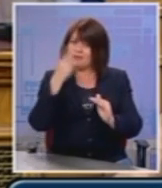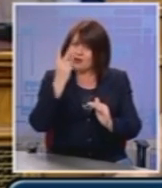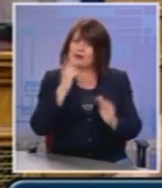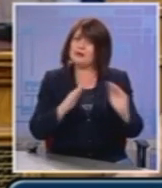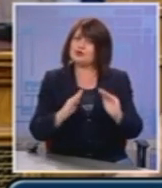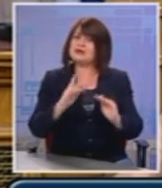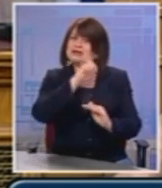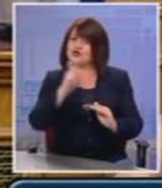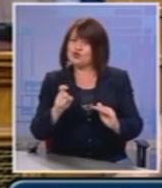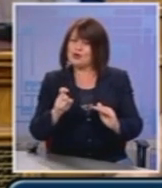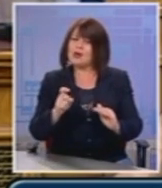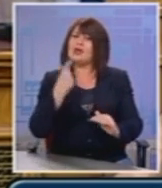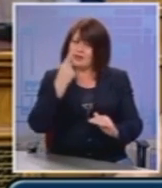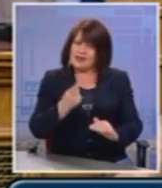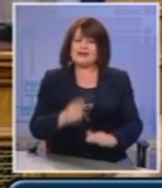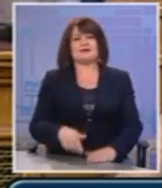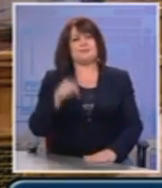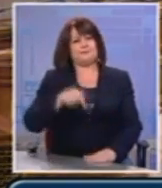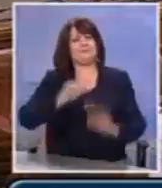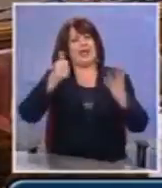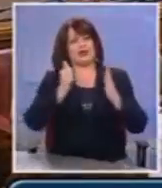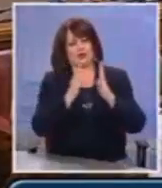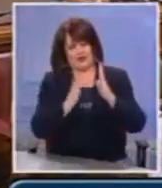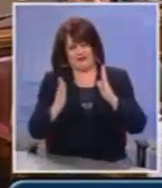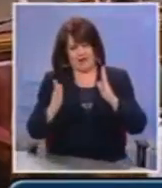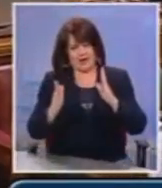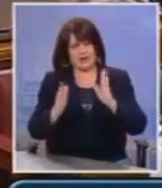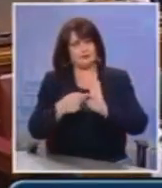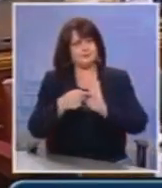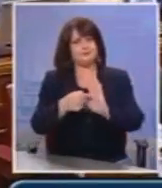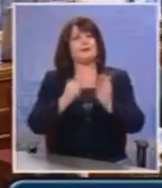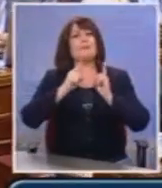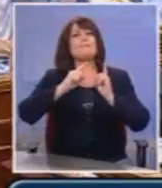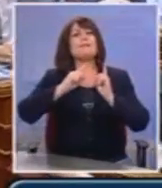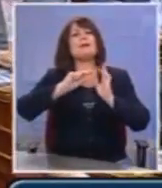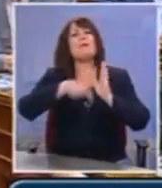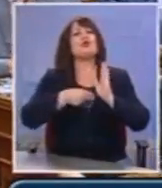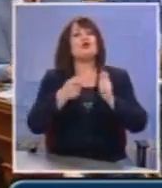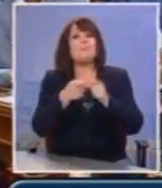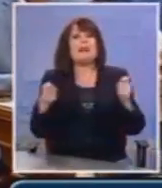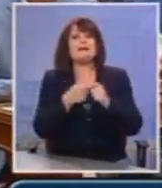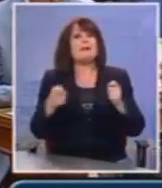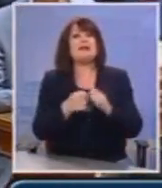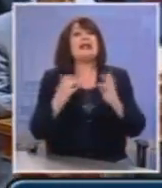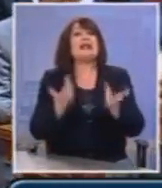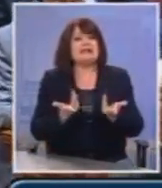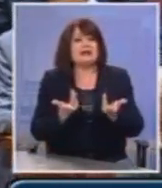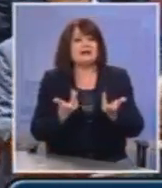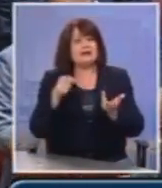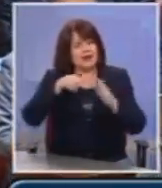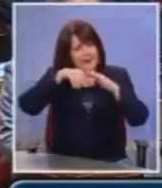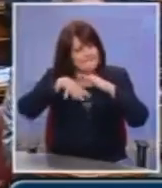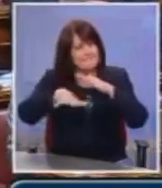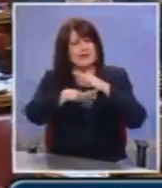λοιπόν της προσωρινής μας έκθεσης παρουσιάζουμε τα μνημονιακά μέτρα τα οποία